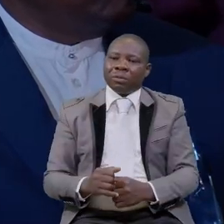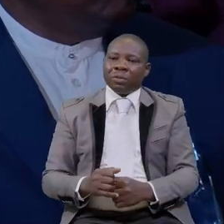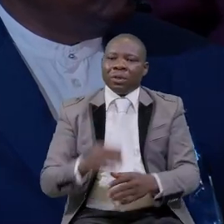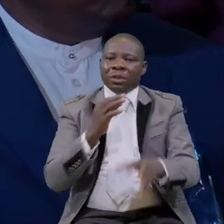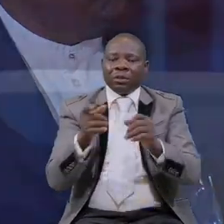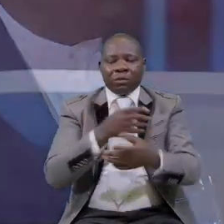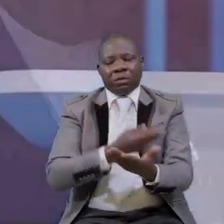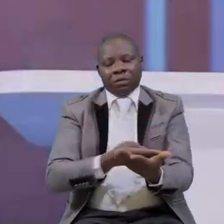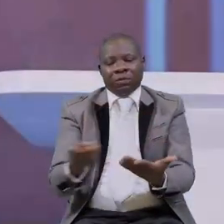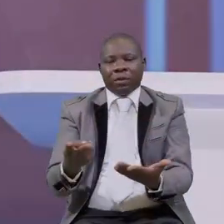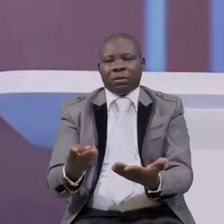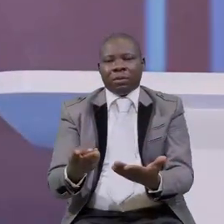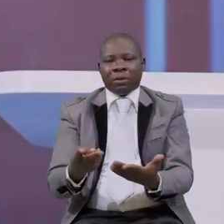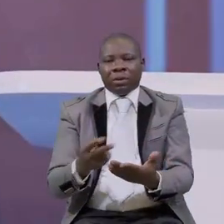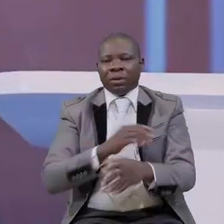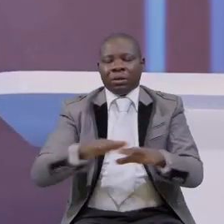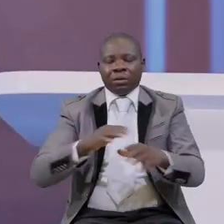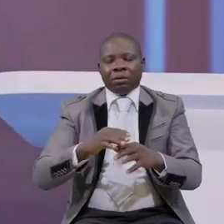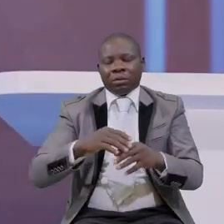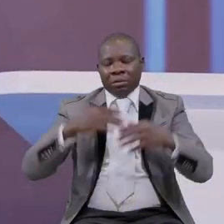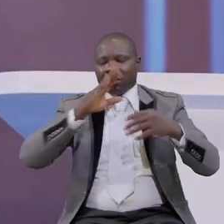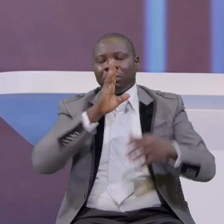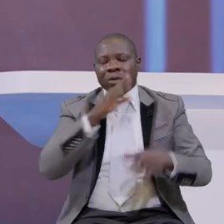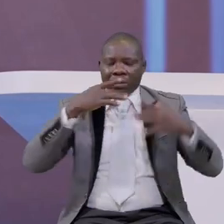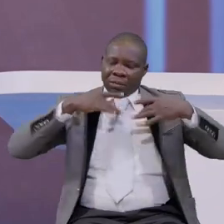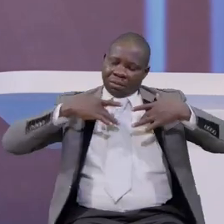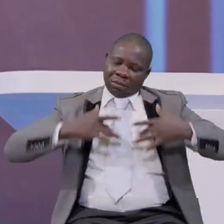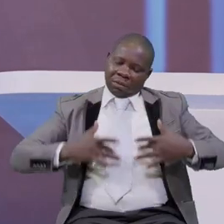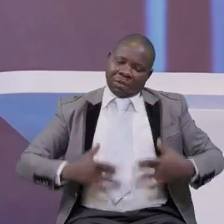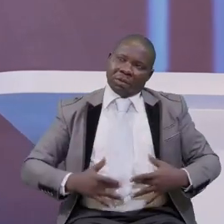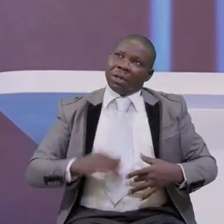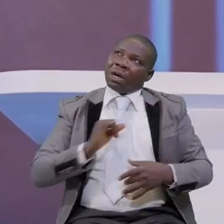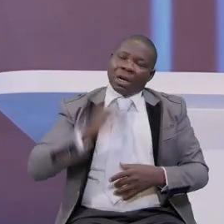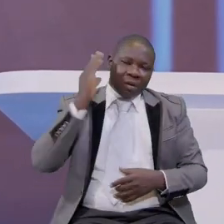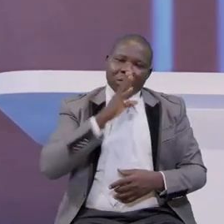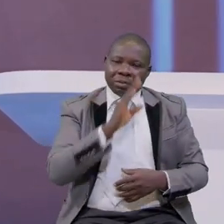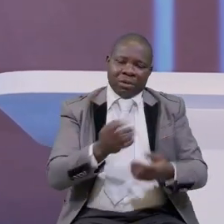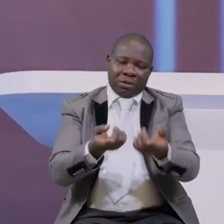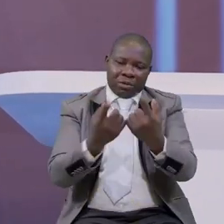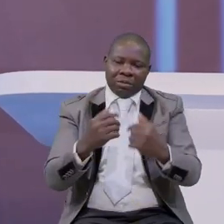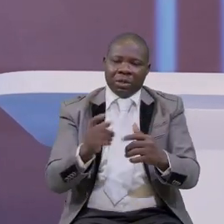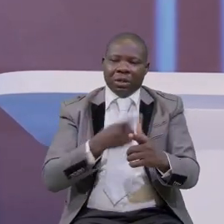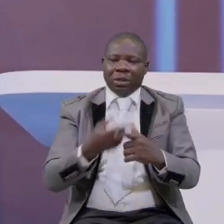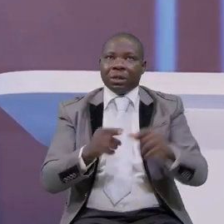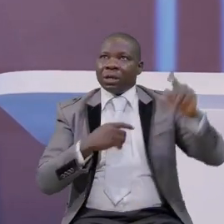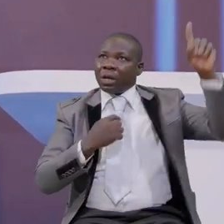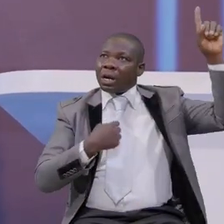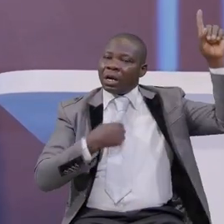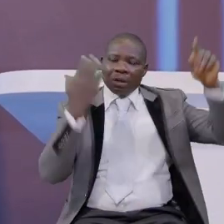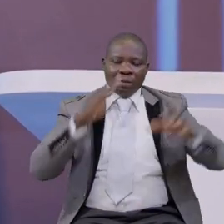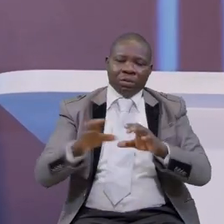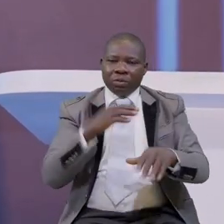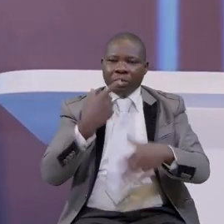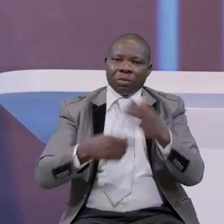Si tu échoues, ne abandonne pas. Il viendra et je ferai ce que tu n'as